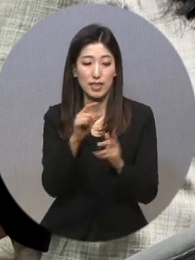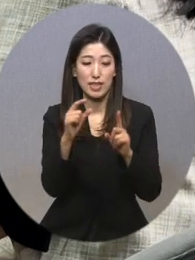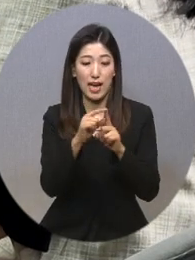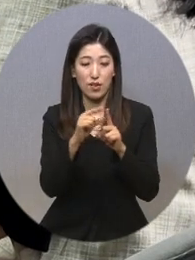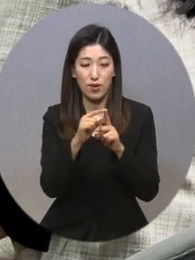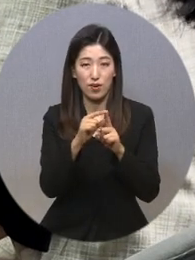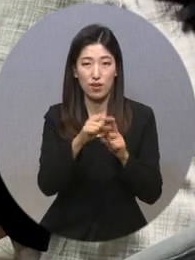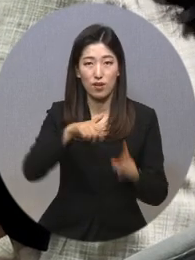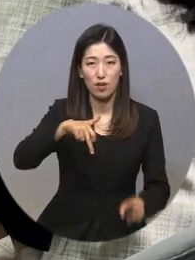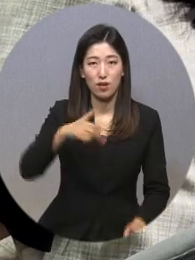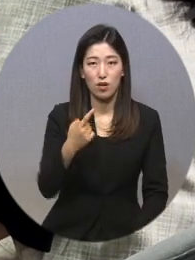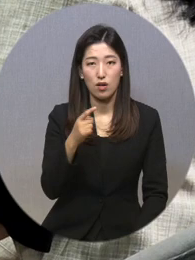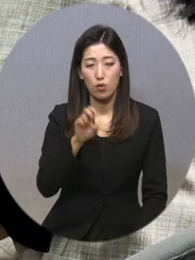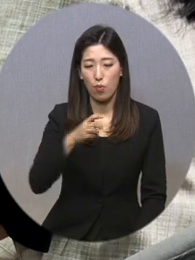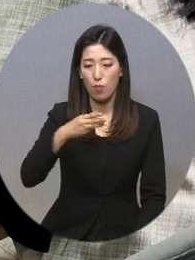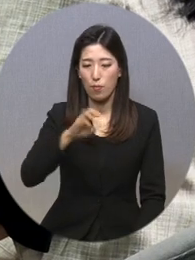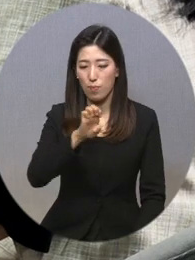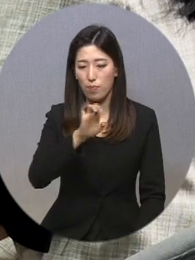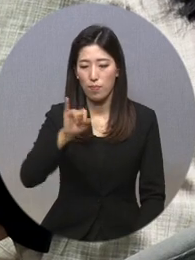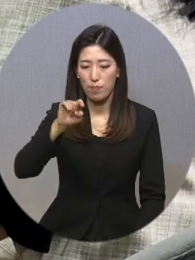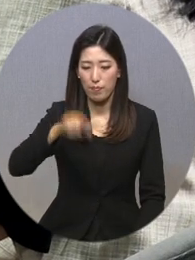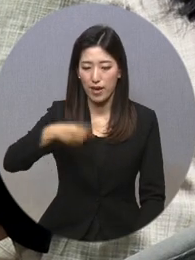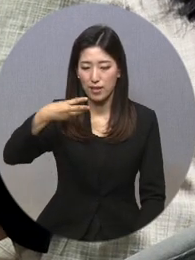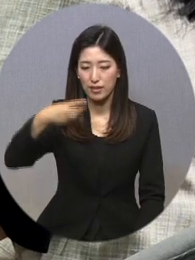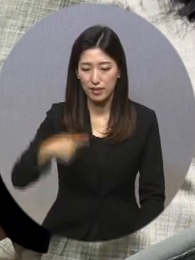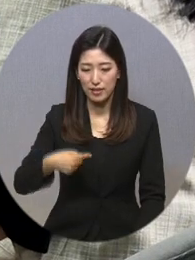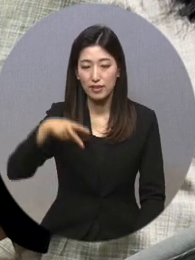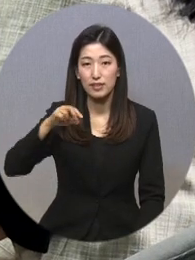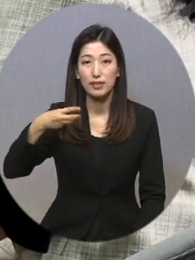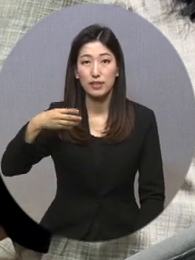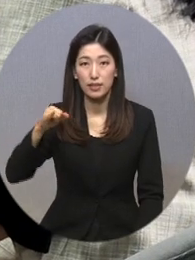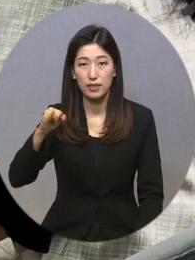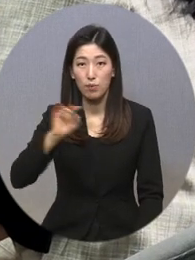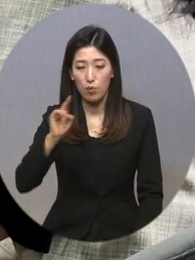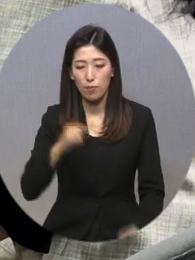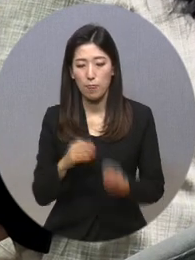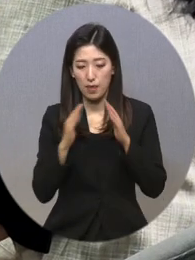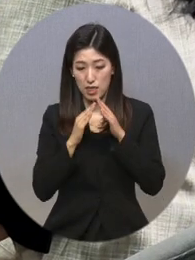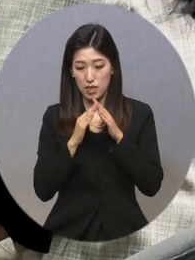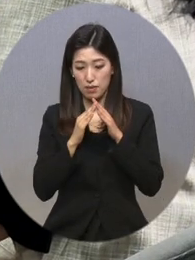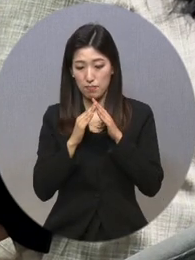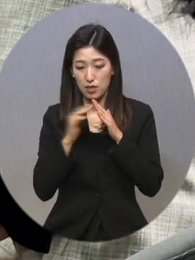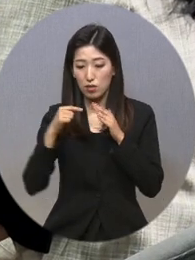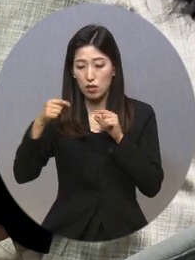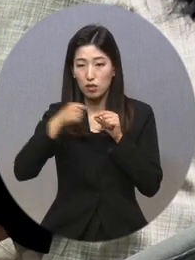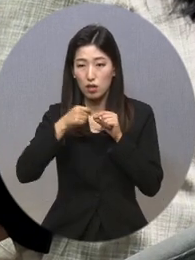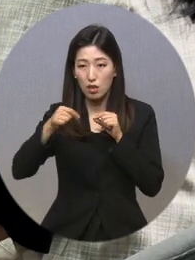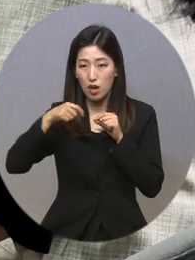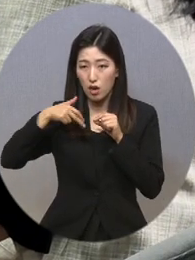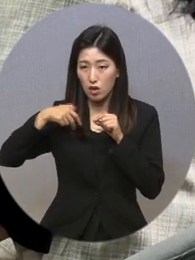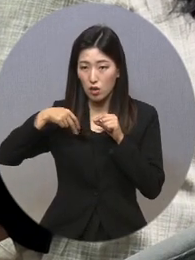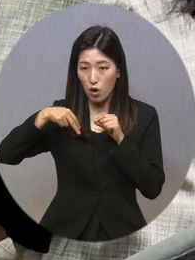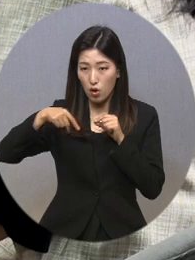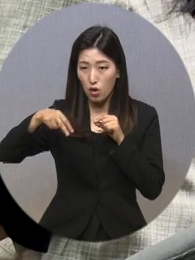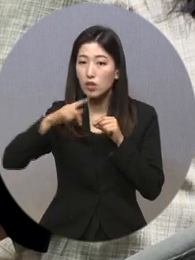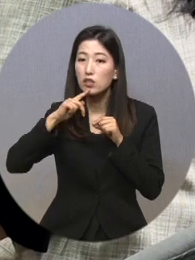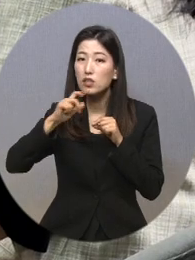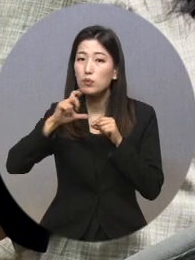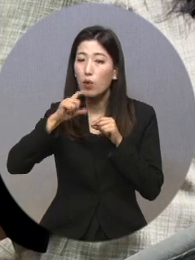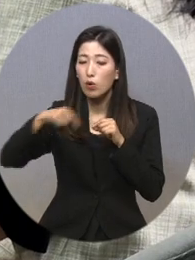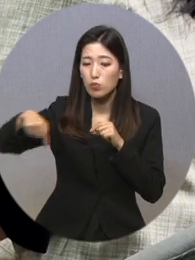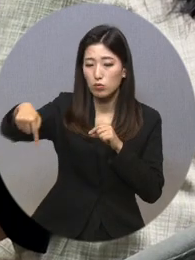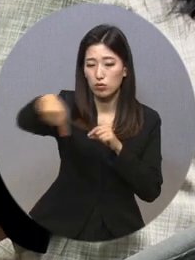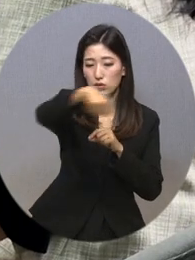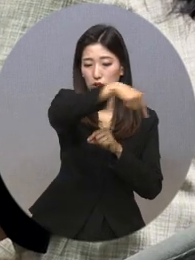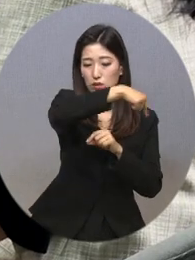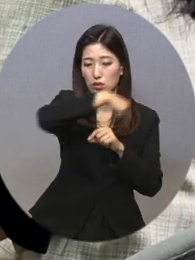컴팩트 시티라는 것이 있습니다. 걸어서 15분에서 20분 정도의 거리에서 내 일상에서 얻을 수